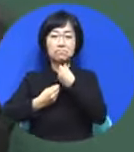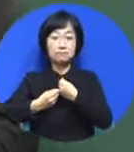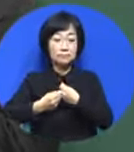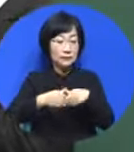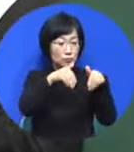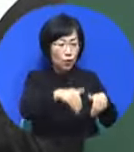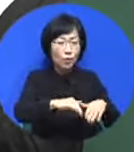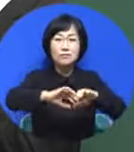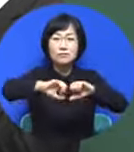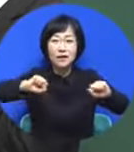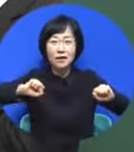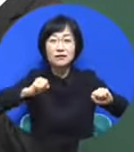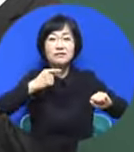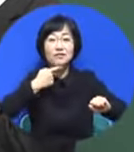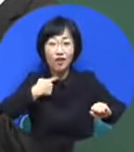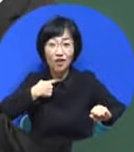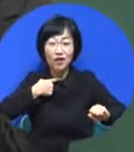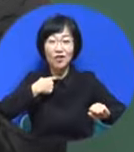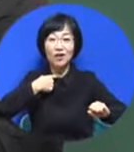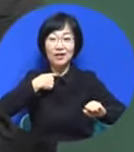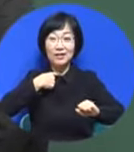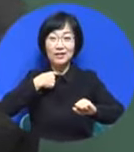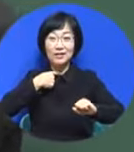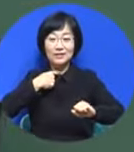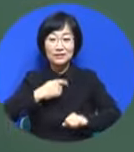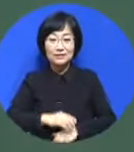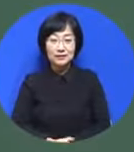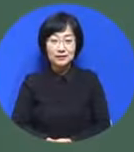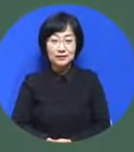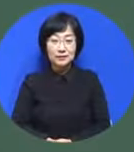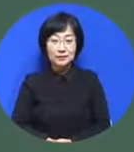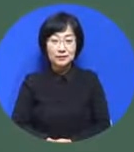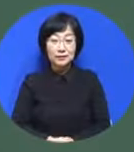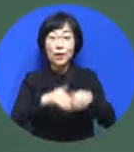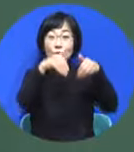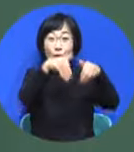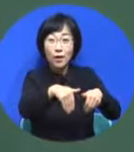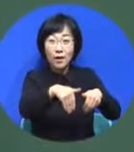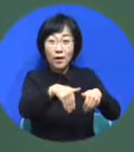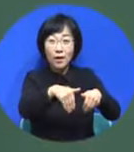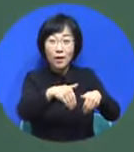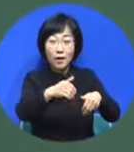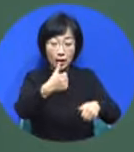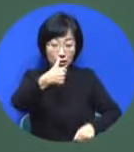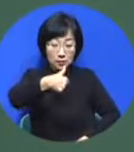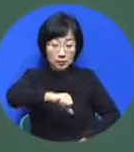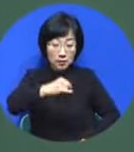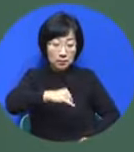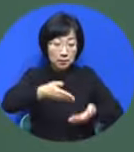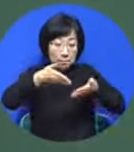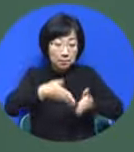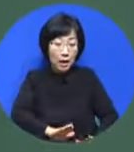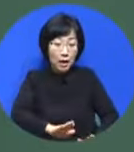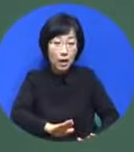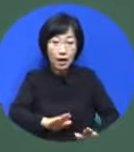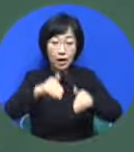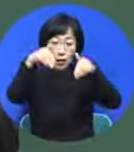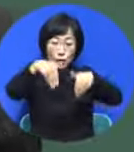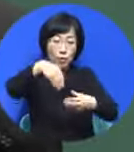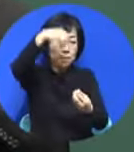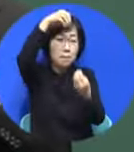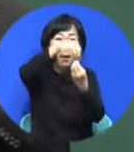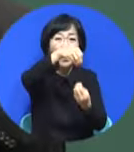or servants, and their children would also become slaves. It was an inevitable situation. 노예, 노예 또 노예야, if you were a slave and you had a child, that child would be a